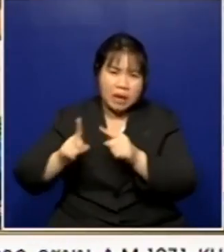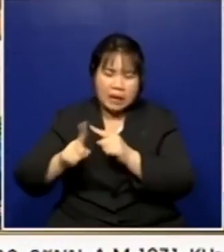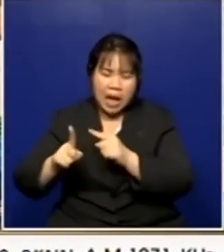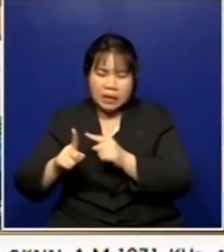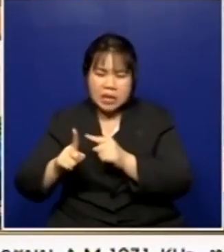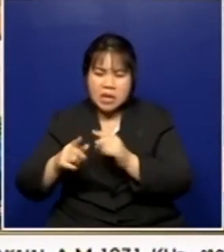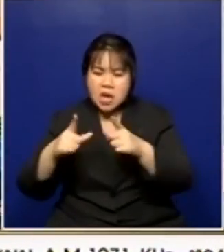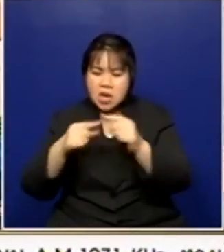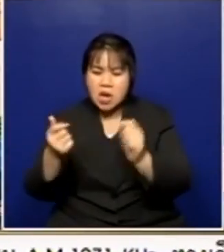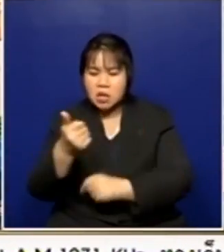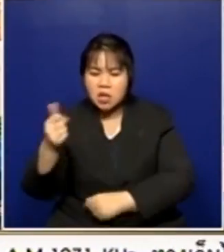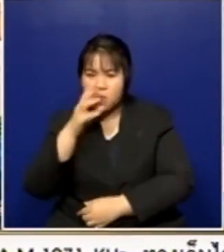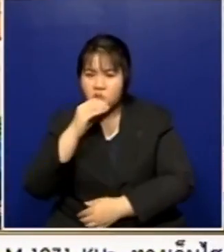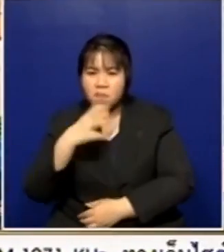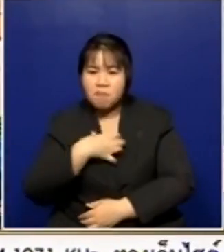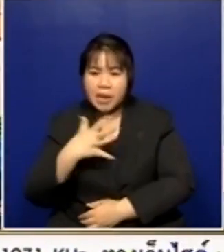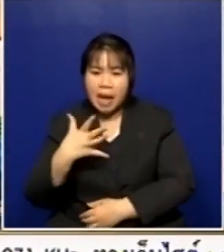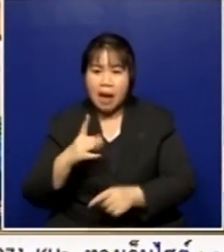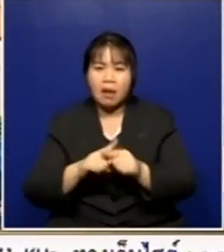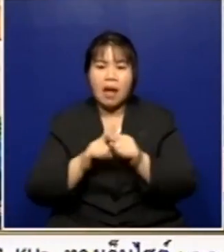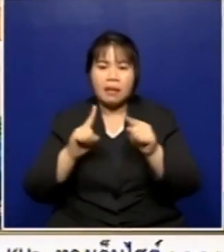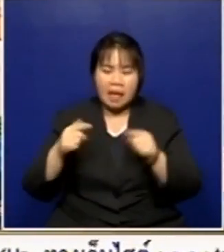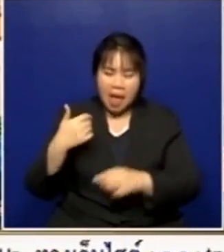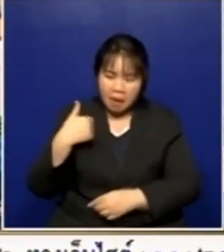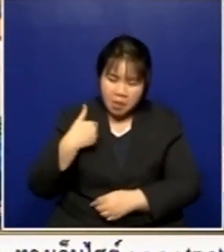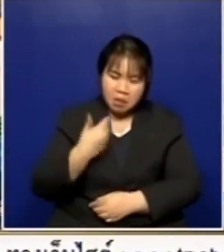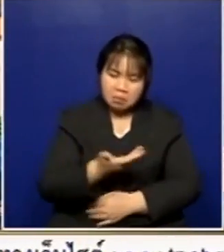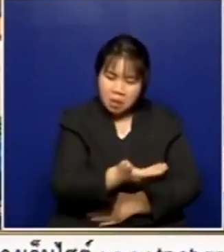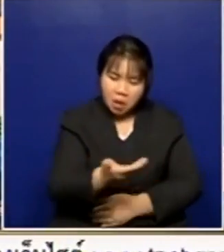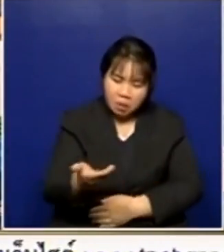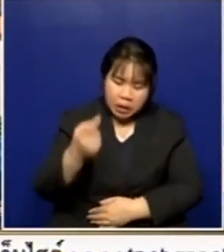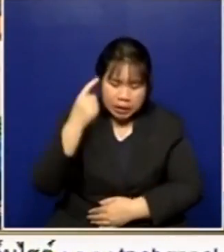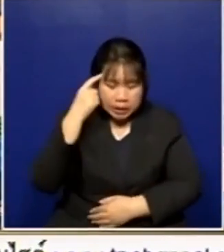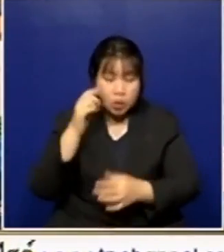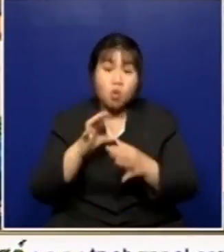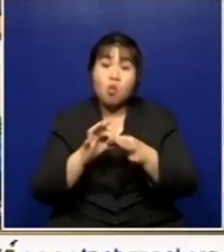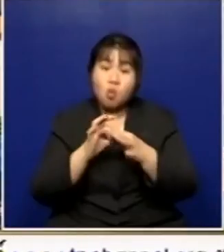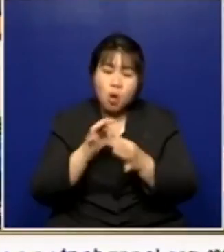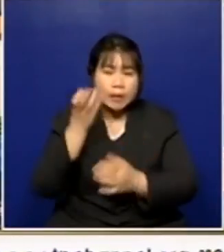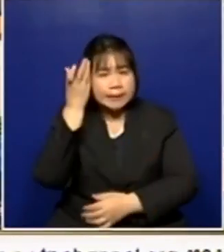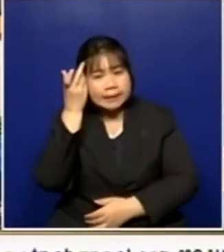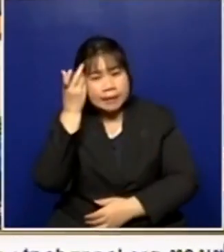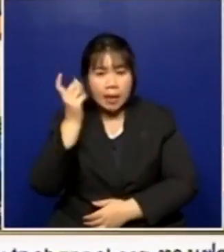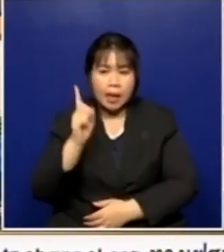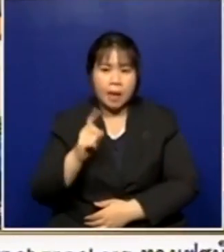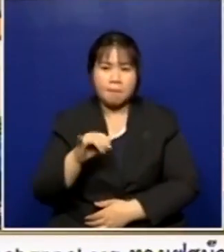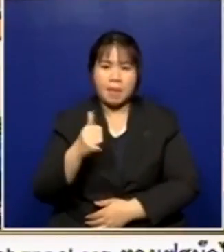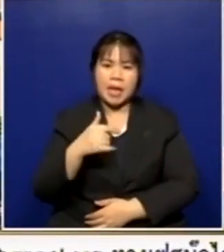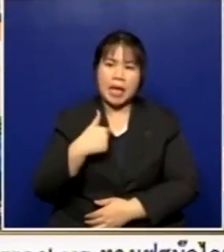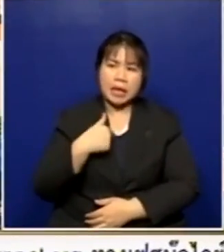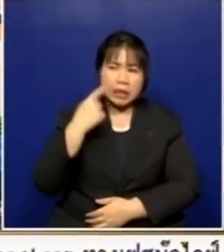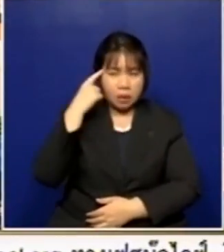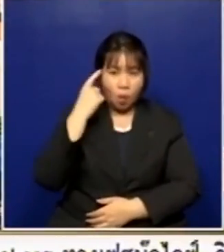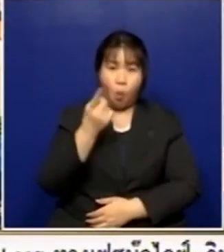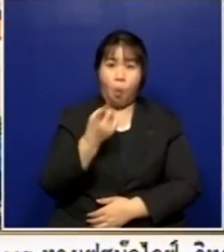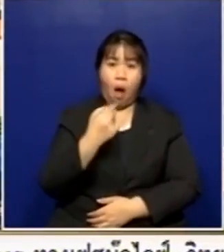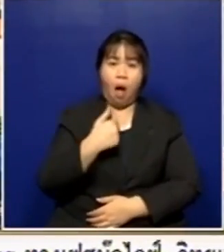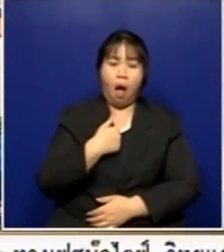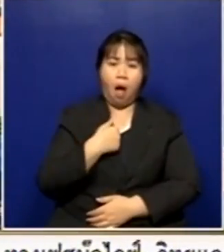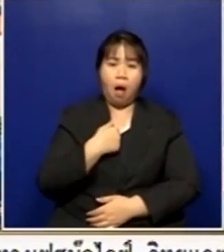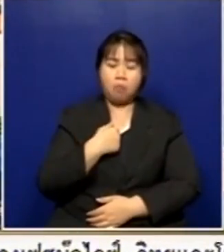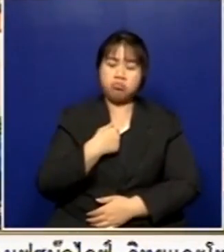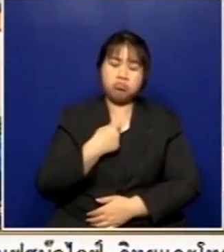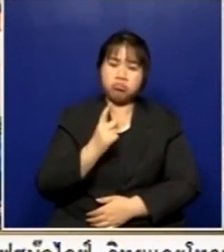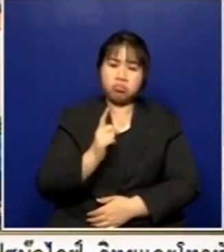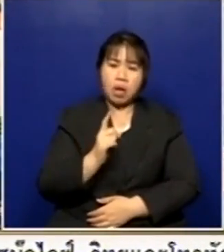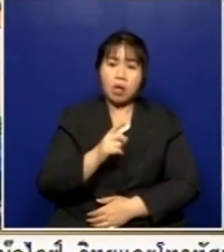เสนอในวันนี้มาพูดแต่เนื่องจากมีข้อกังวลนะคะหรือในบางกรณีที่ท่านอาจจะเรียกว่าเป็นข้อกล่าวหาที่